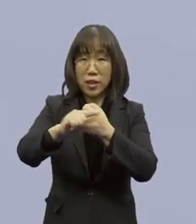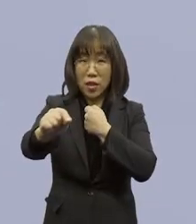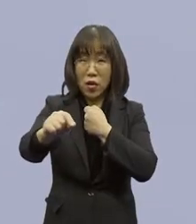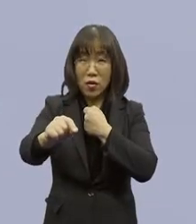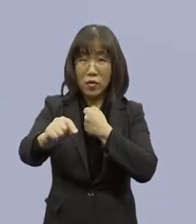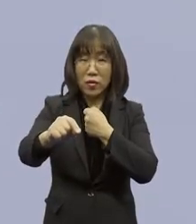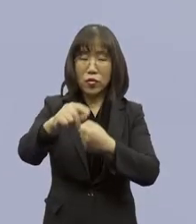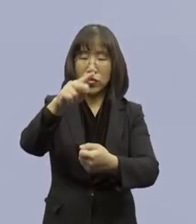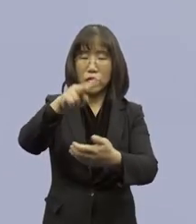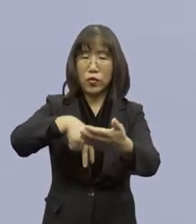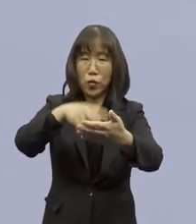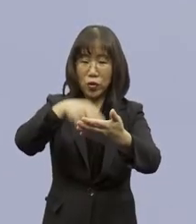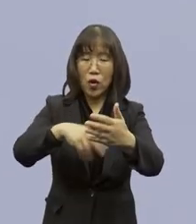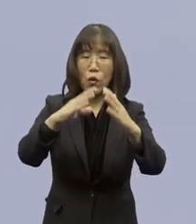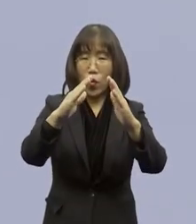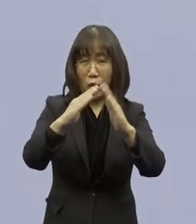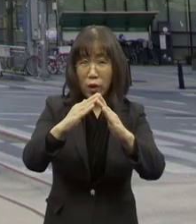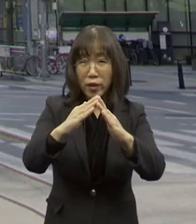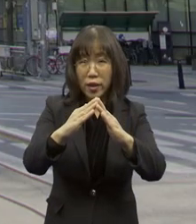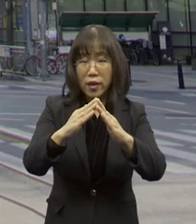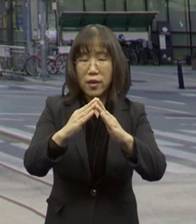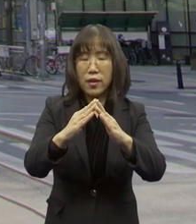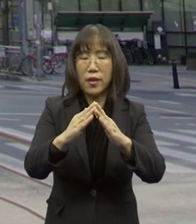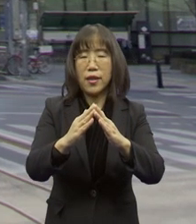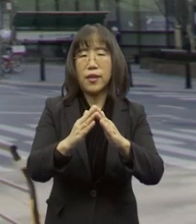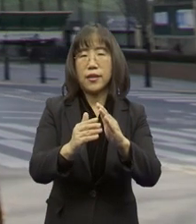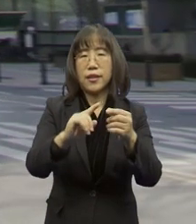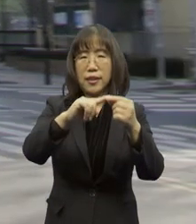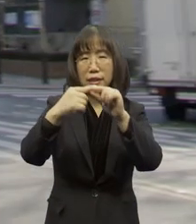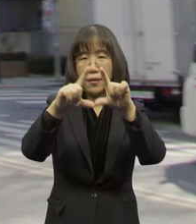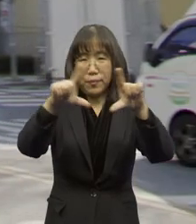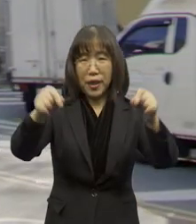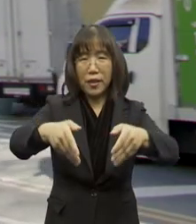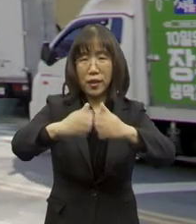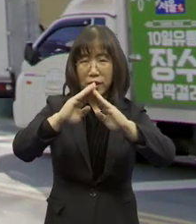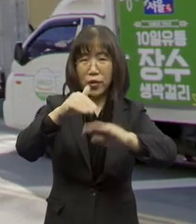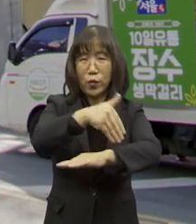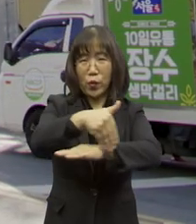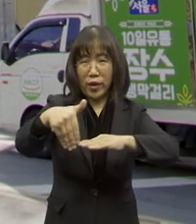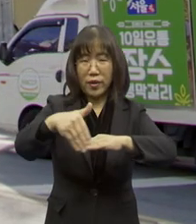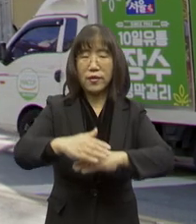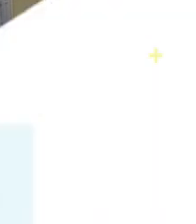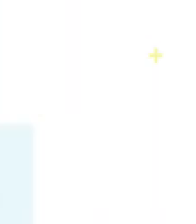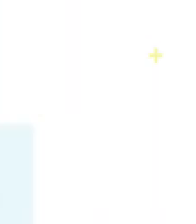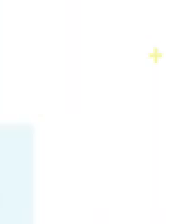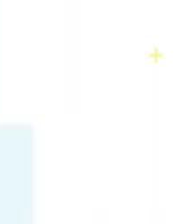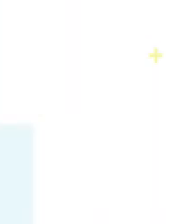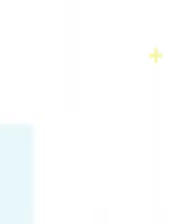내년에도 지역 내 구립 도서관에 희망 글판을 추가 설치할 예정입니다.